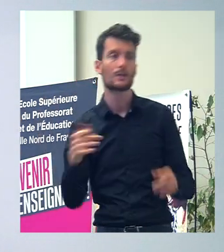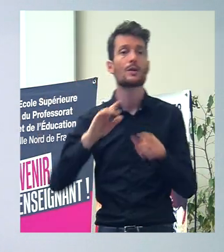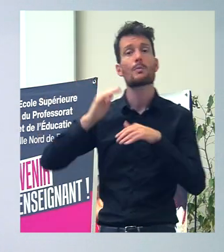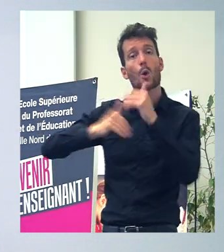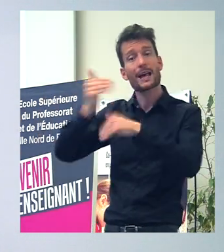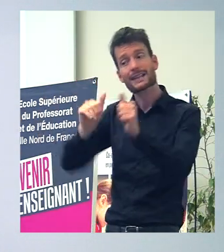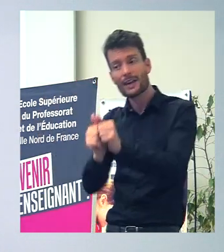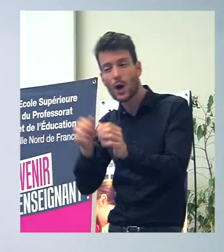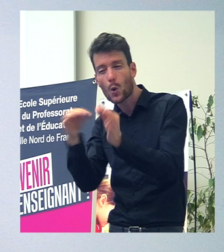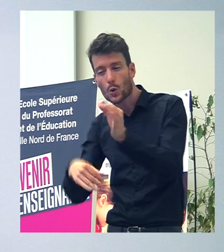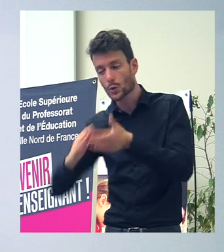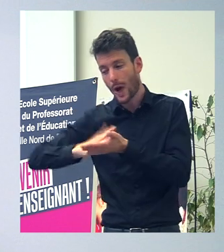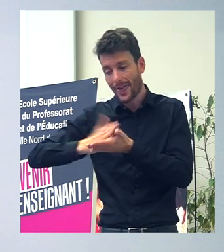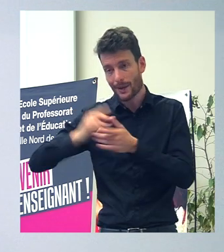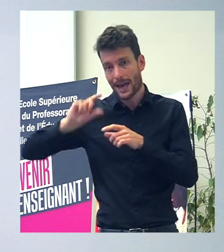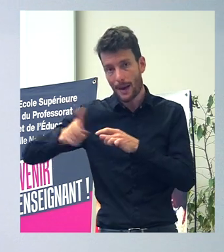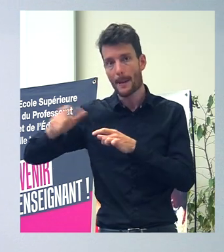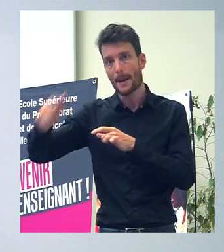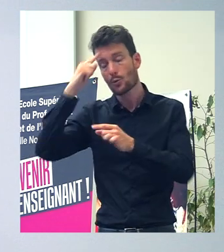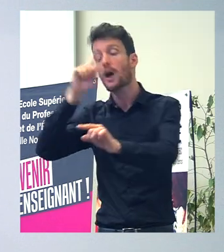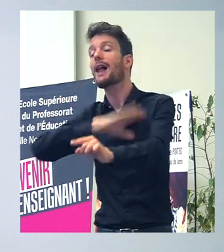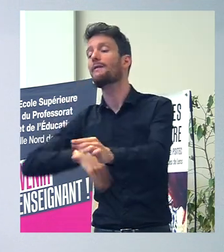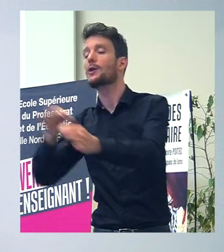intermédiaire pour enrichir la conclusion.